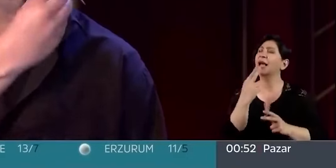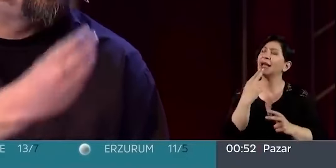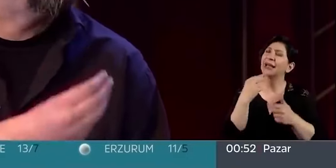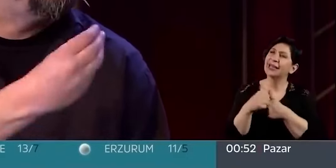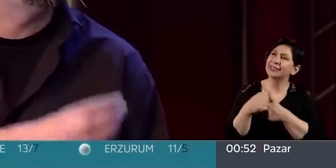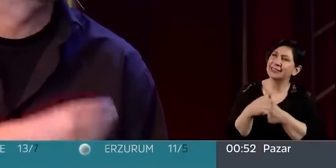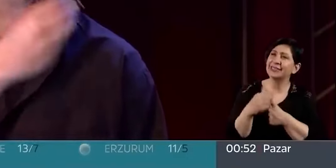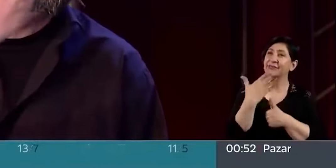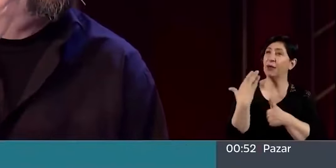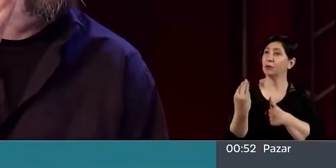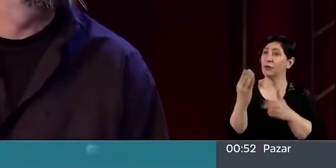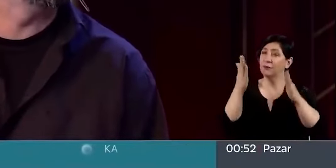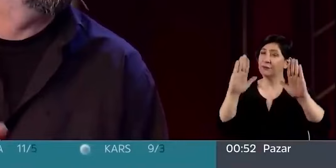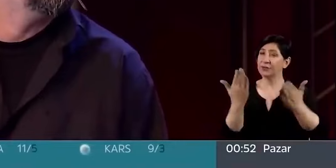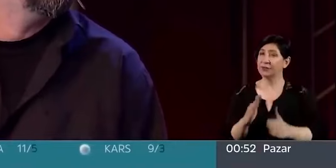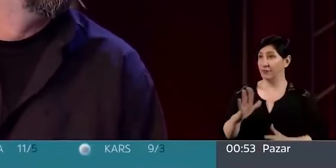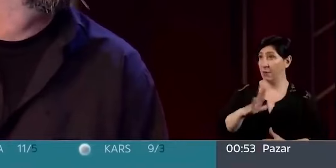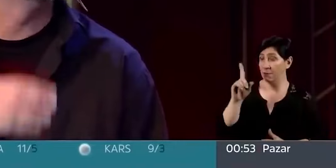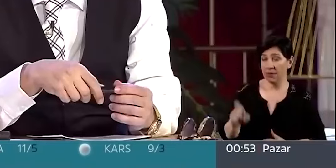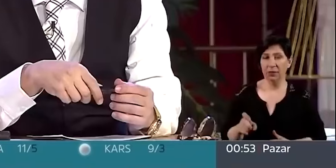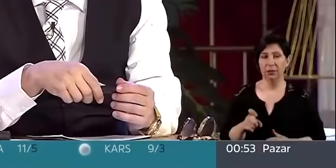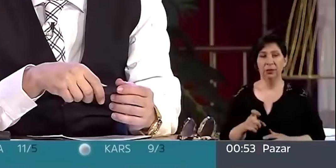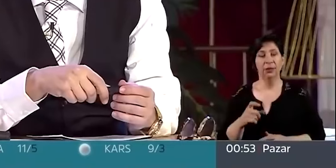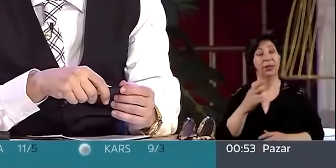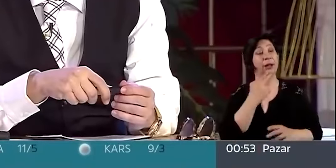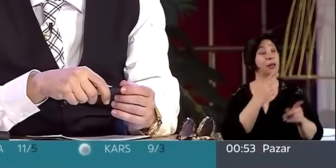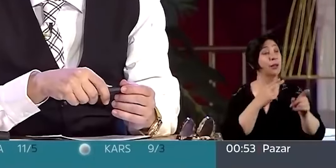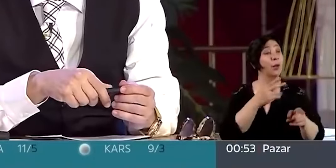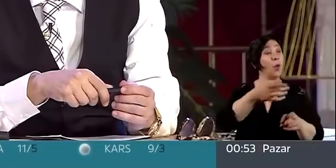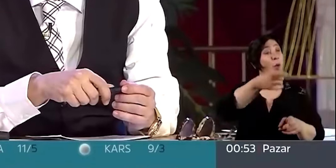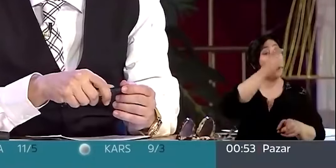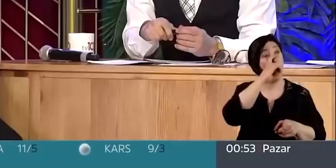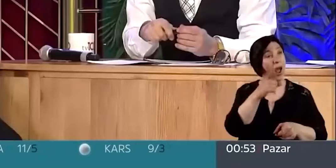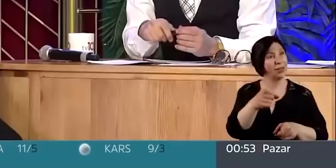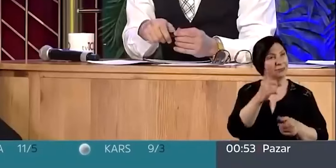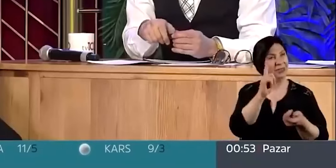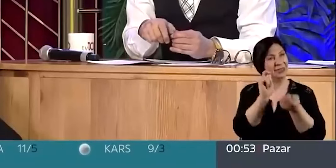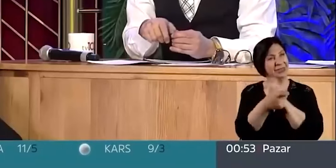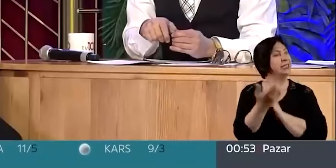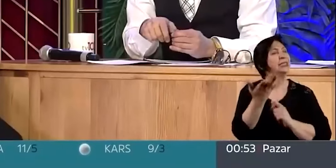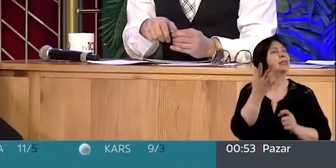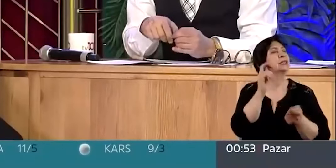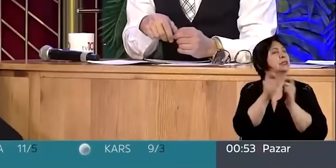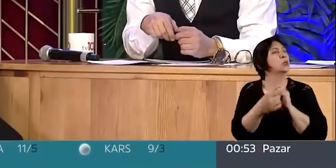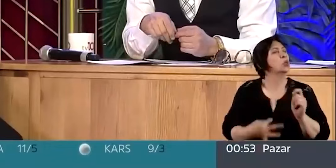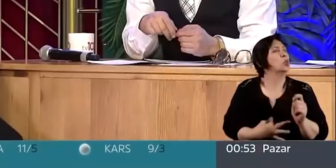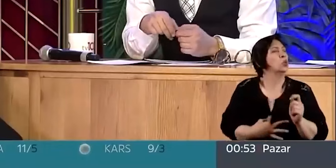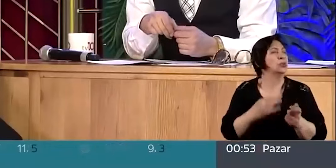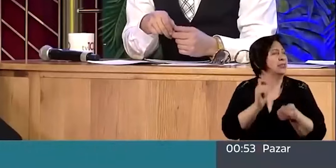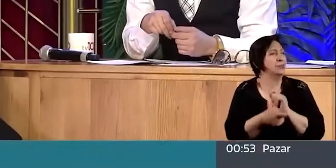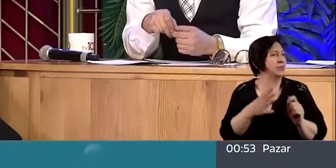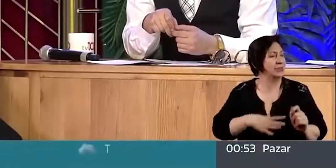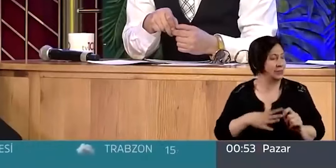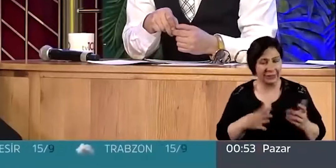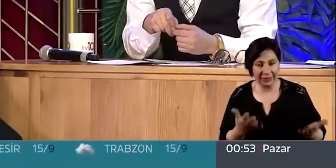daha güzel olsaydı dediğin bir fiziki özelliği var mı? Hanıma diyorum ki Okan Bayülgen'in bir huyunu değiştireceksin. Hangi huyunu değiştirirsin? Güzel. Evet.